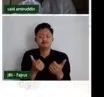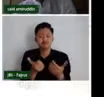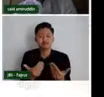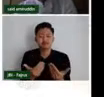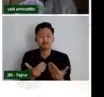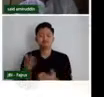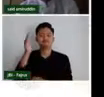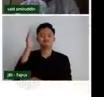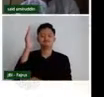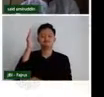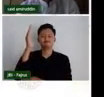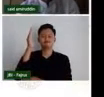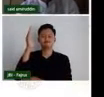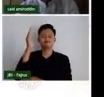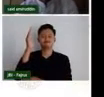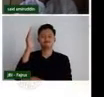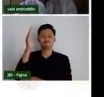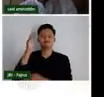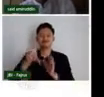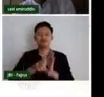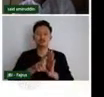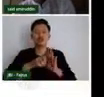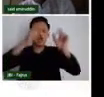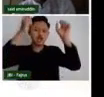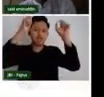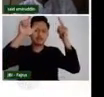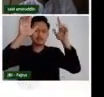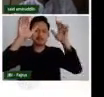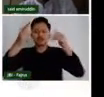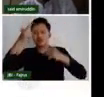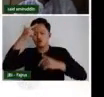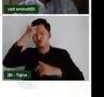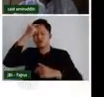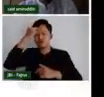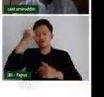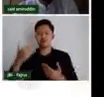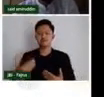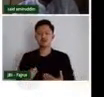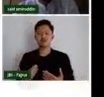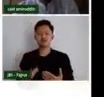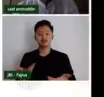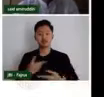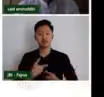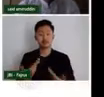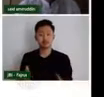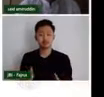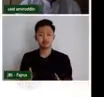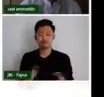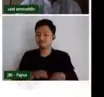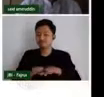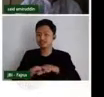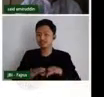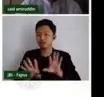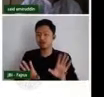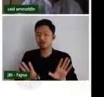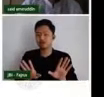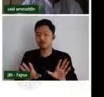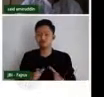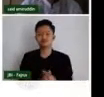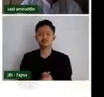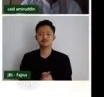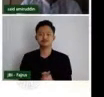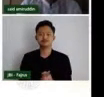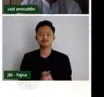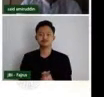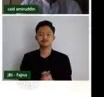mendemonstrasikan konsep ataupun pembelajaran yang mereka dapatkan itu sesuai dengan kemampuan mereka. Jika mungkin ada anak-anak